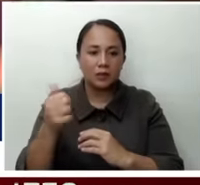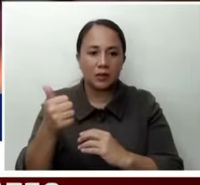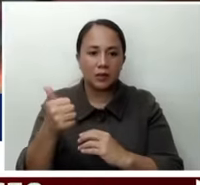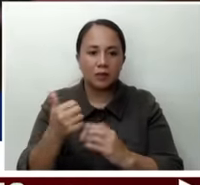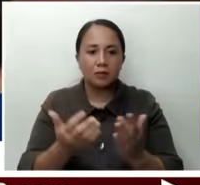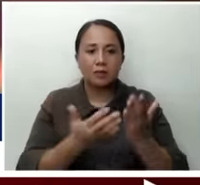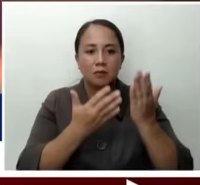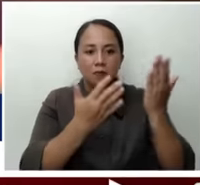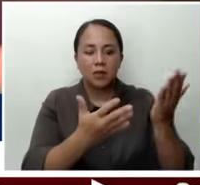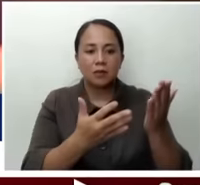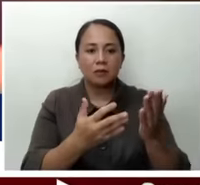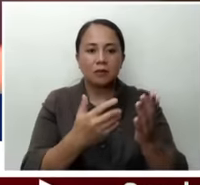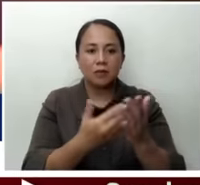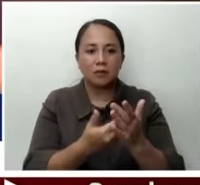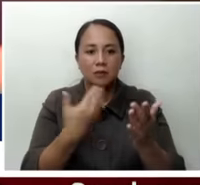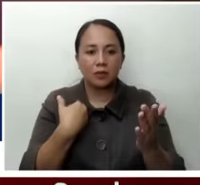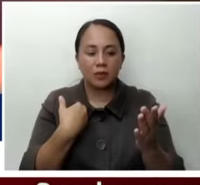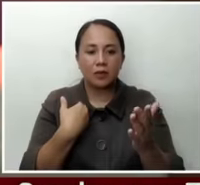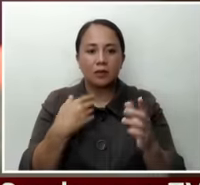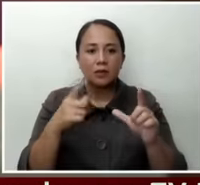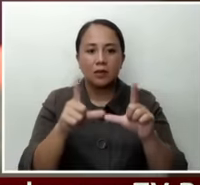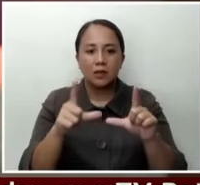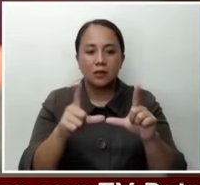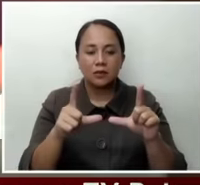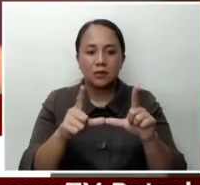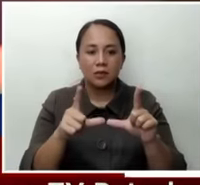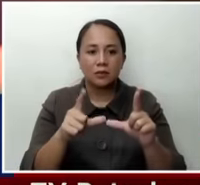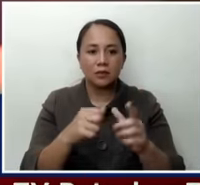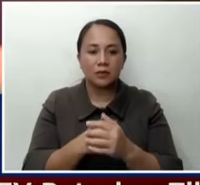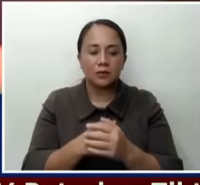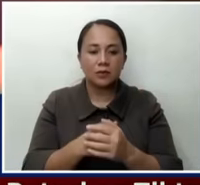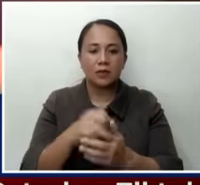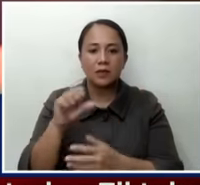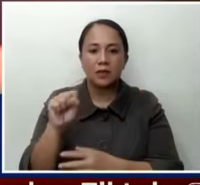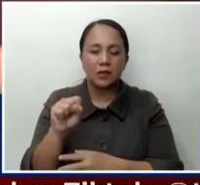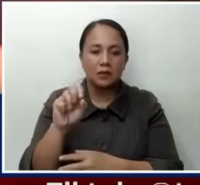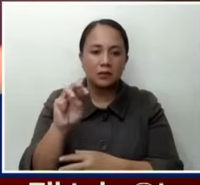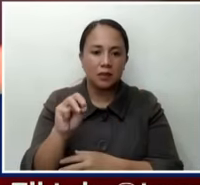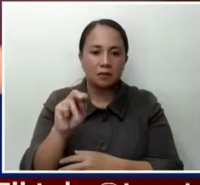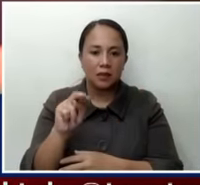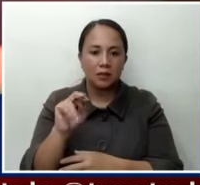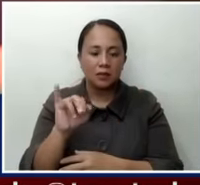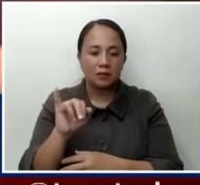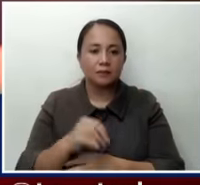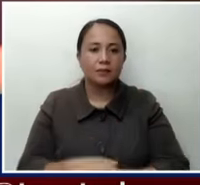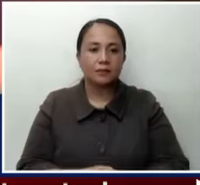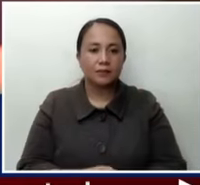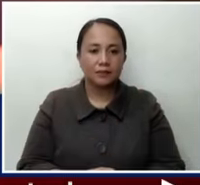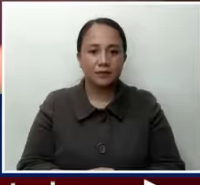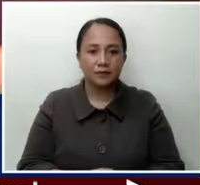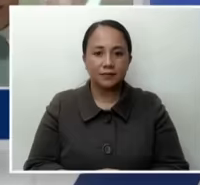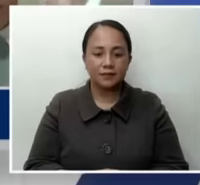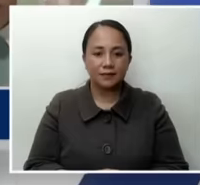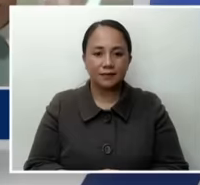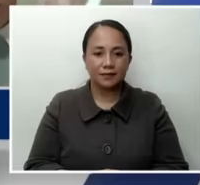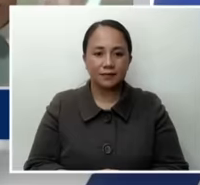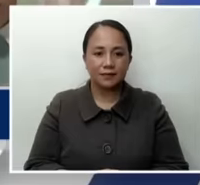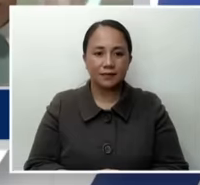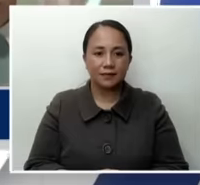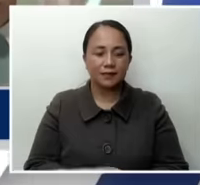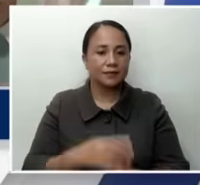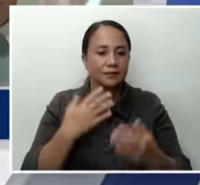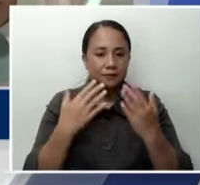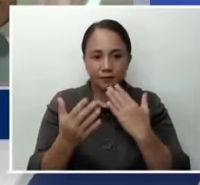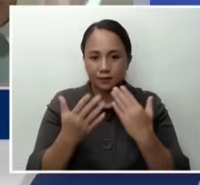panukalang pagbawi sa prangkisa ng Suara Sub Media Corporation o SMNI. Henry? Maraming